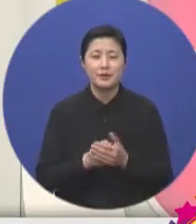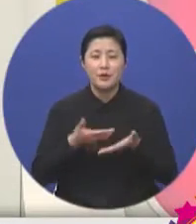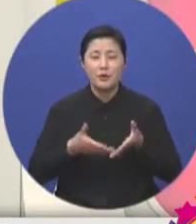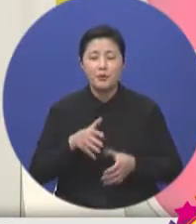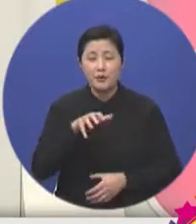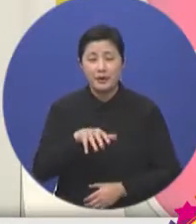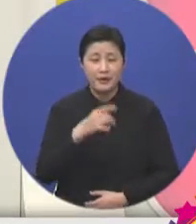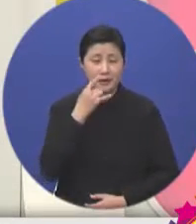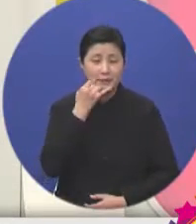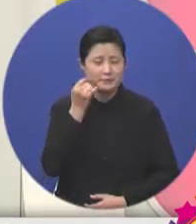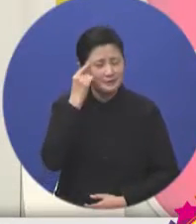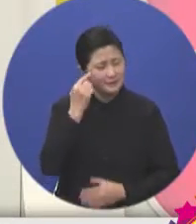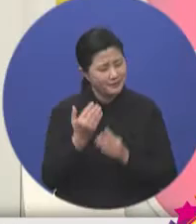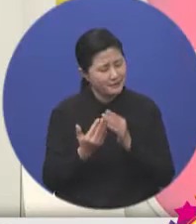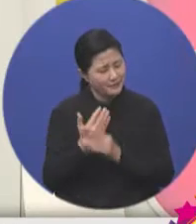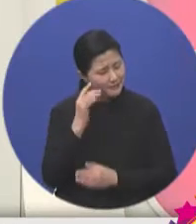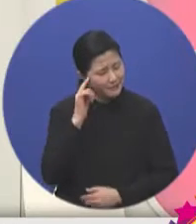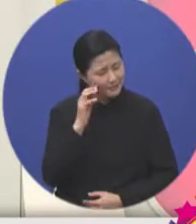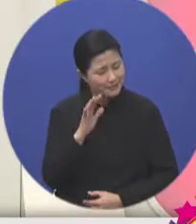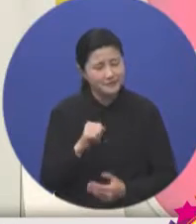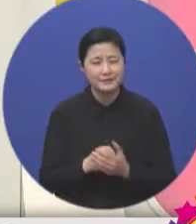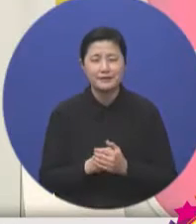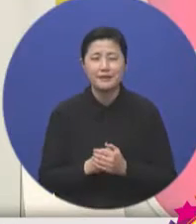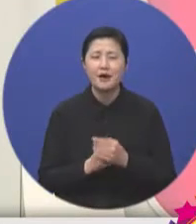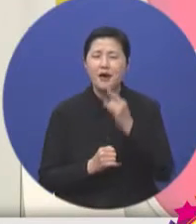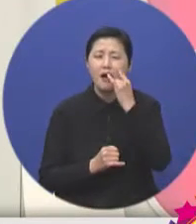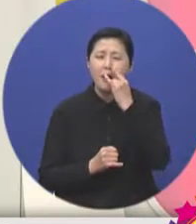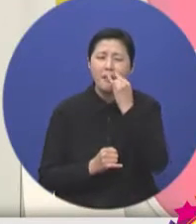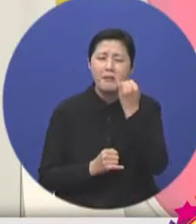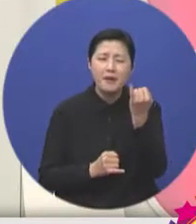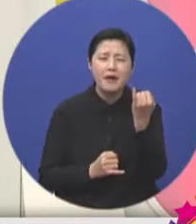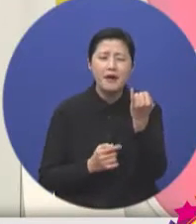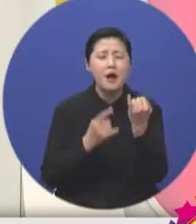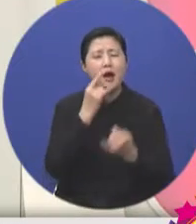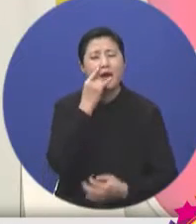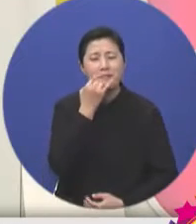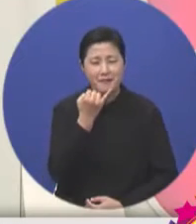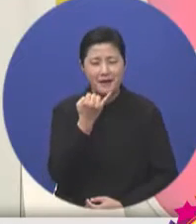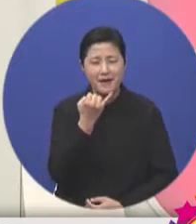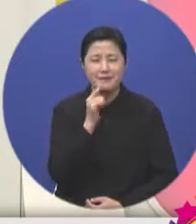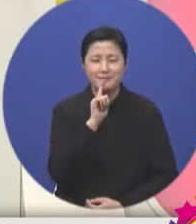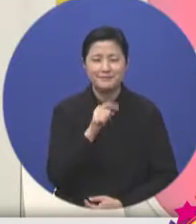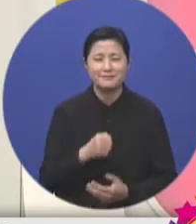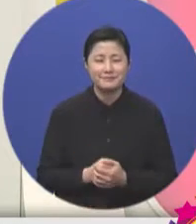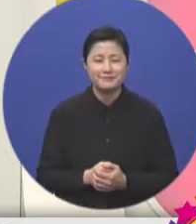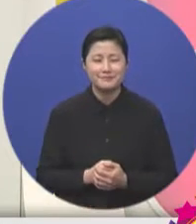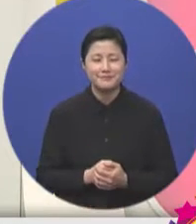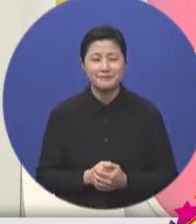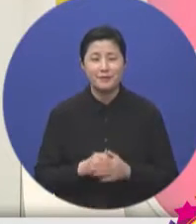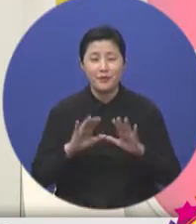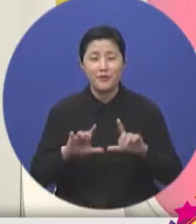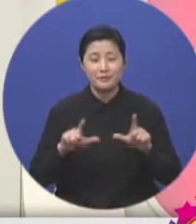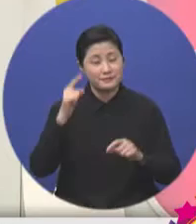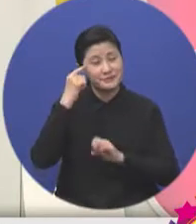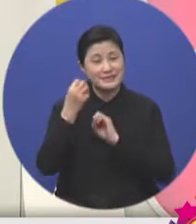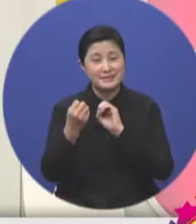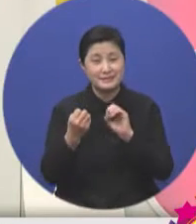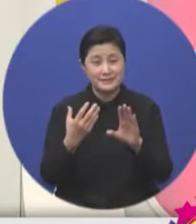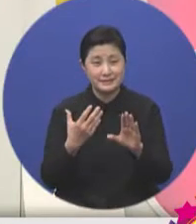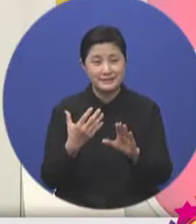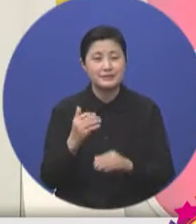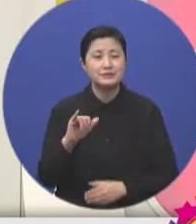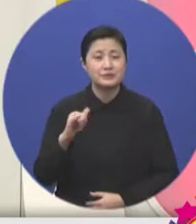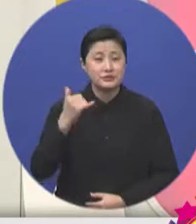고향에 계신 어머니가 또 생각이 났습니다. 어머이, 엄마. 엄마. 자, 오늘의 퀴즈 저희가 네.